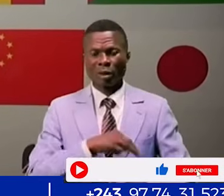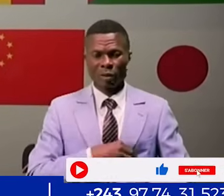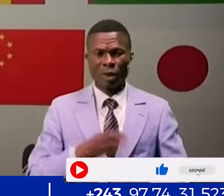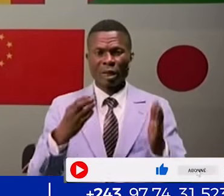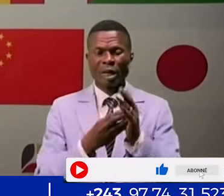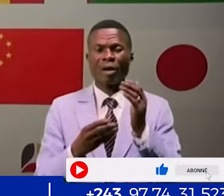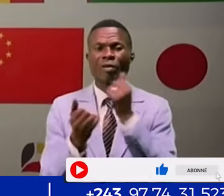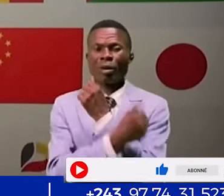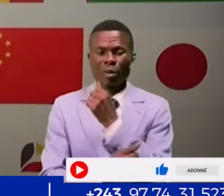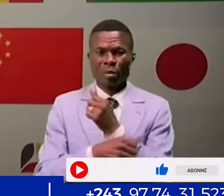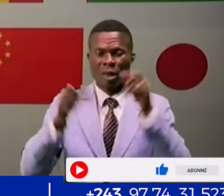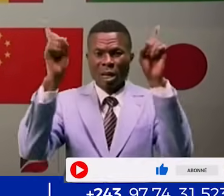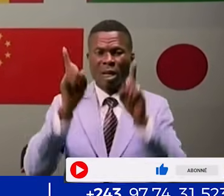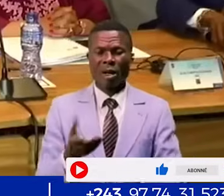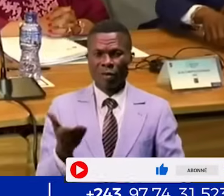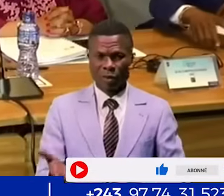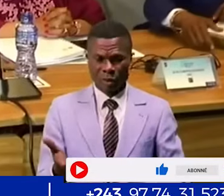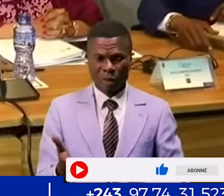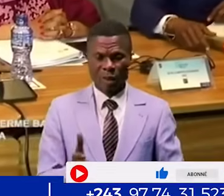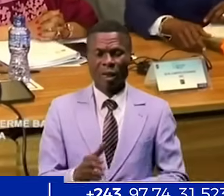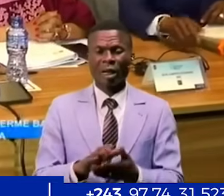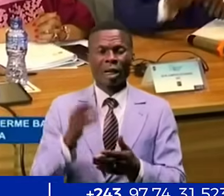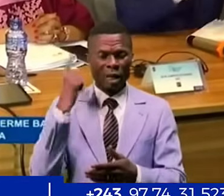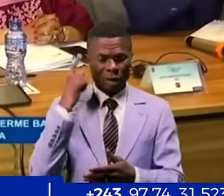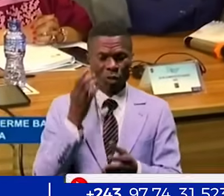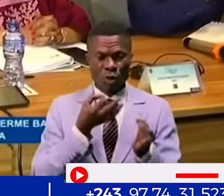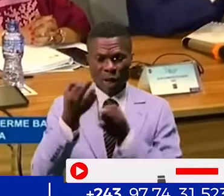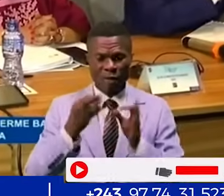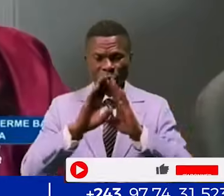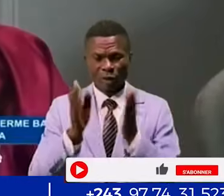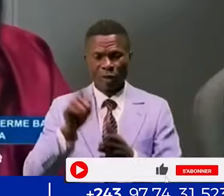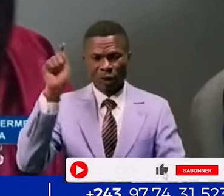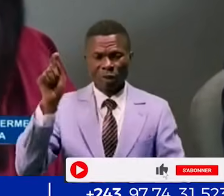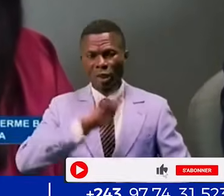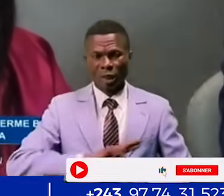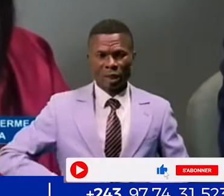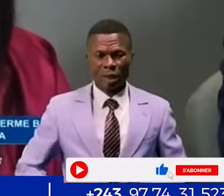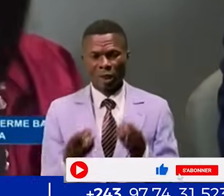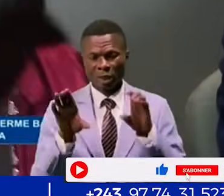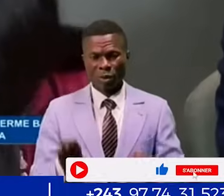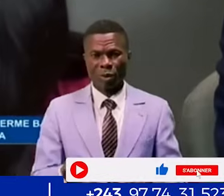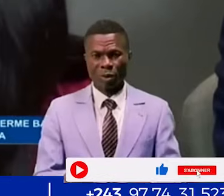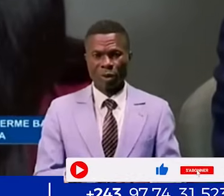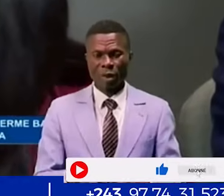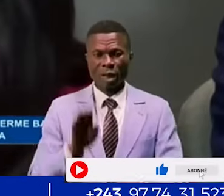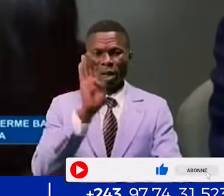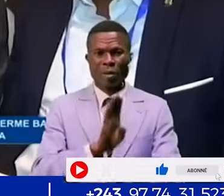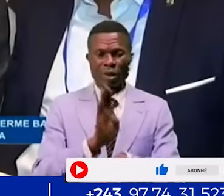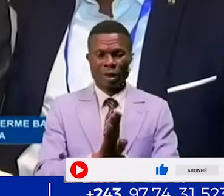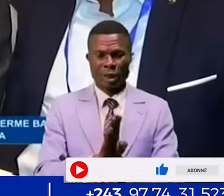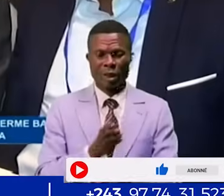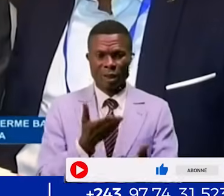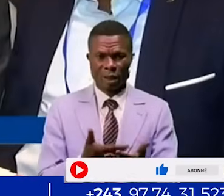9 pays d'Afritac, ont suivi le passage du témoin de la République démocratique du Congo, Brazzaville, à